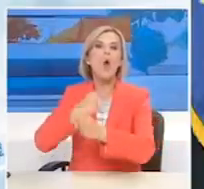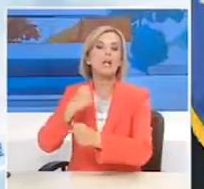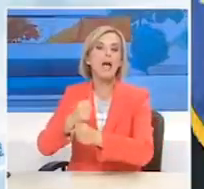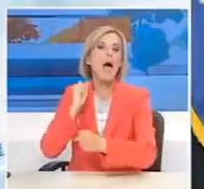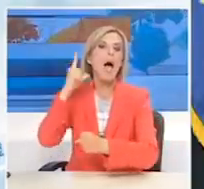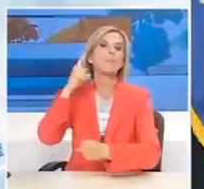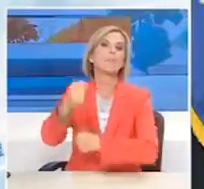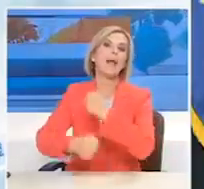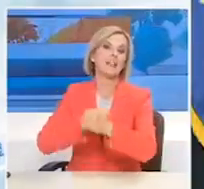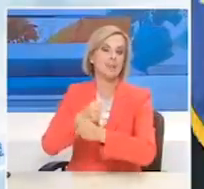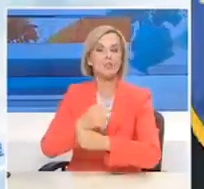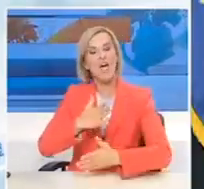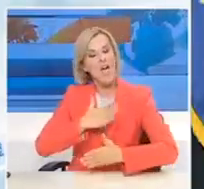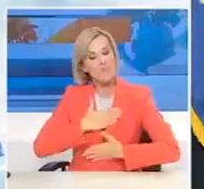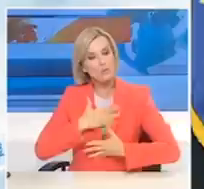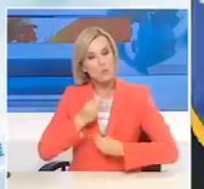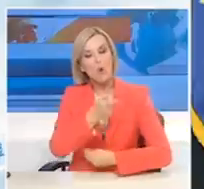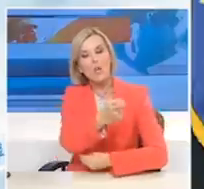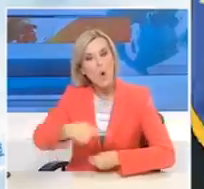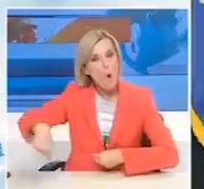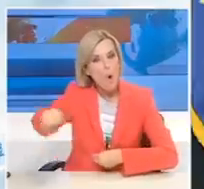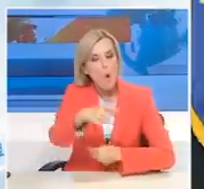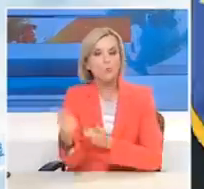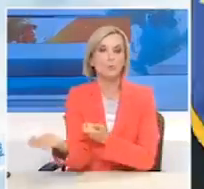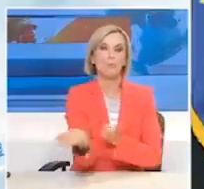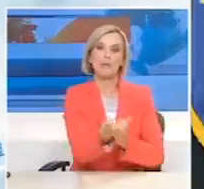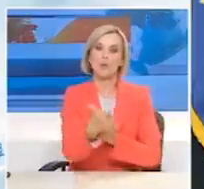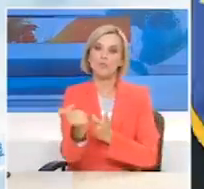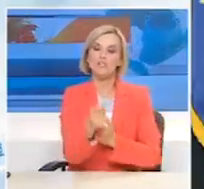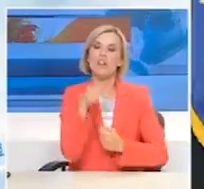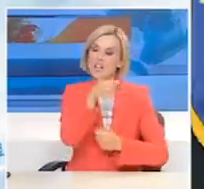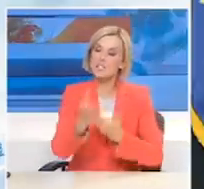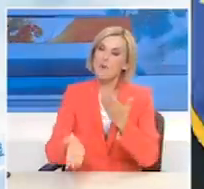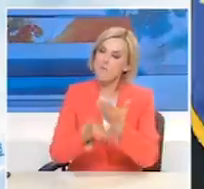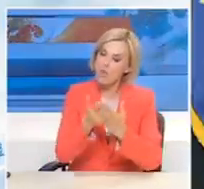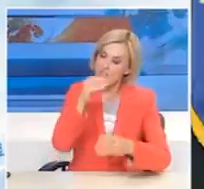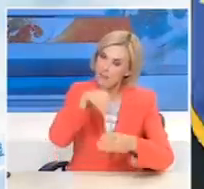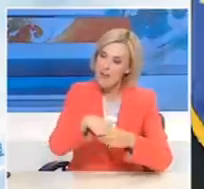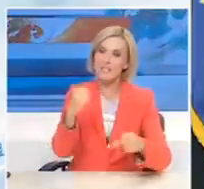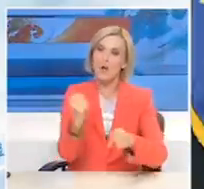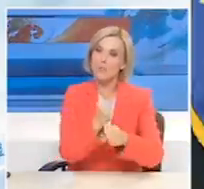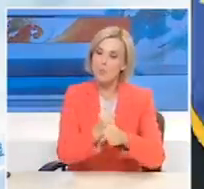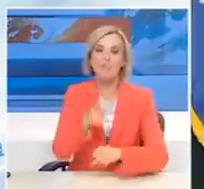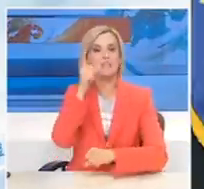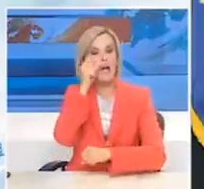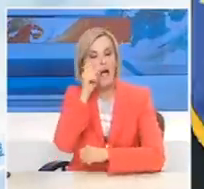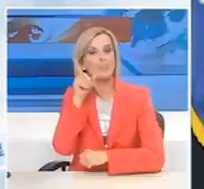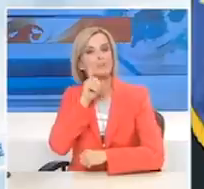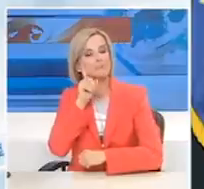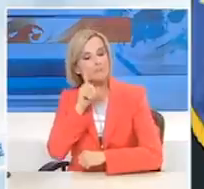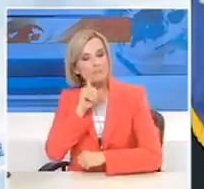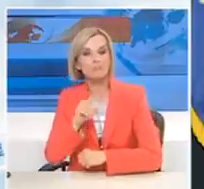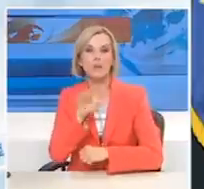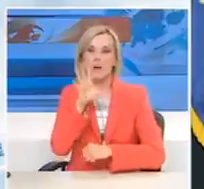δημόσια για τη συμμετοχή τους στην προσπάθεια περιορισμού της πανδημίας. Η συμβολή των ανδρών και γυναικών του πυροσβεστικού σώματος είναι καθοριστική, τόσο στο